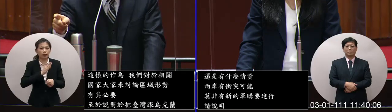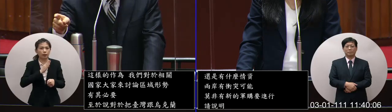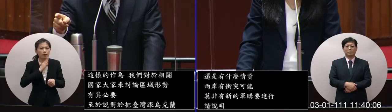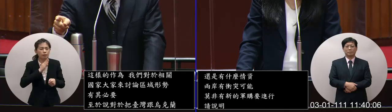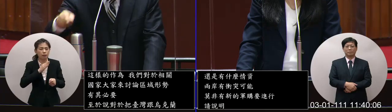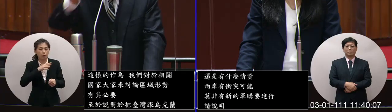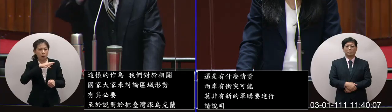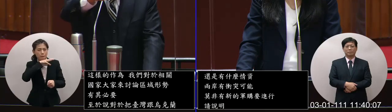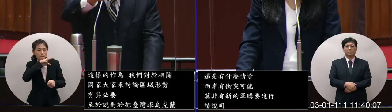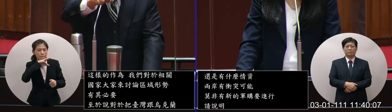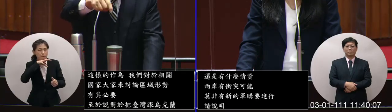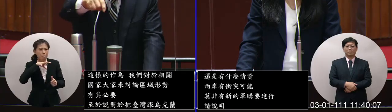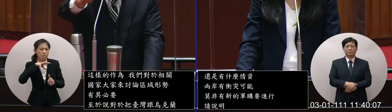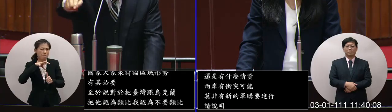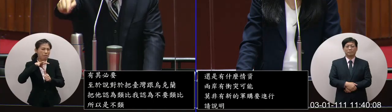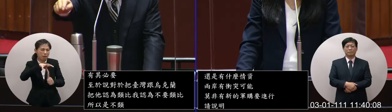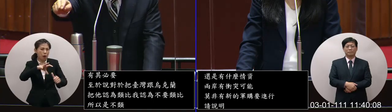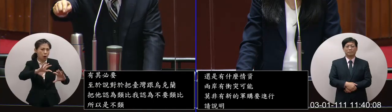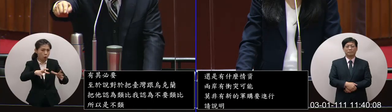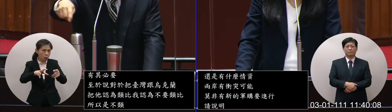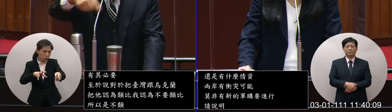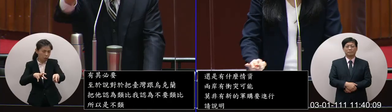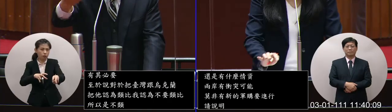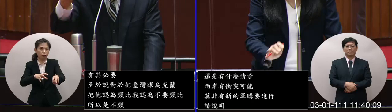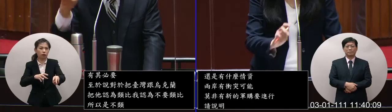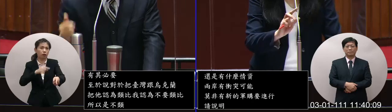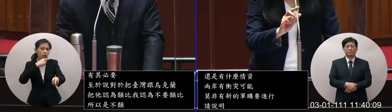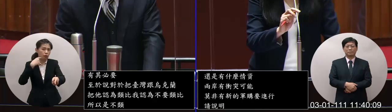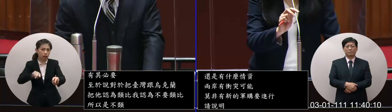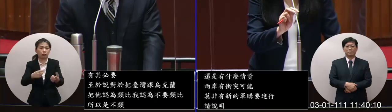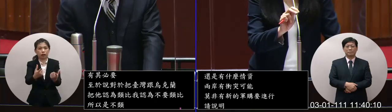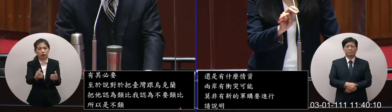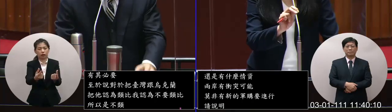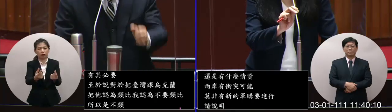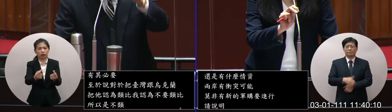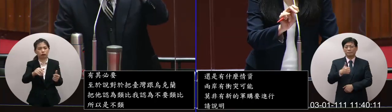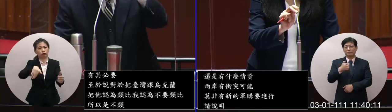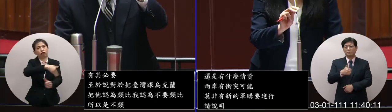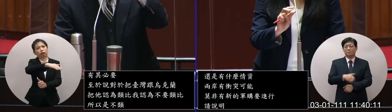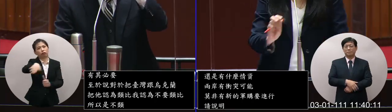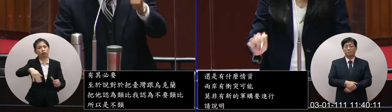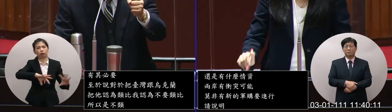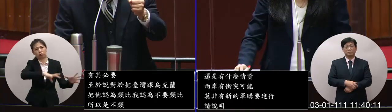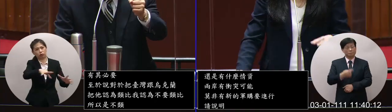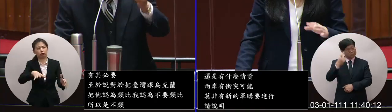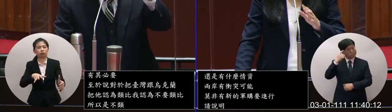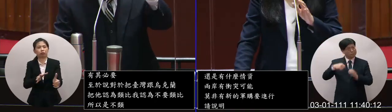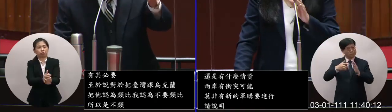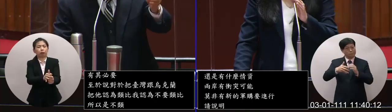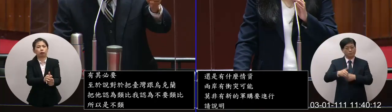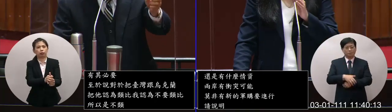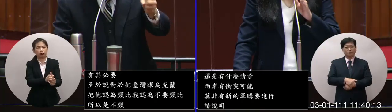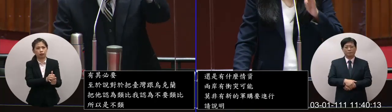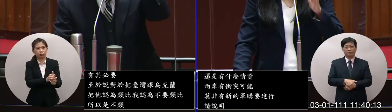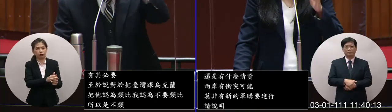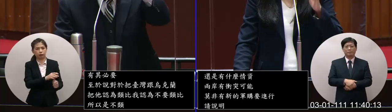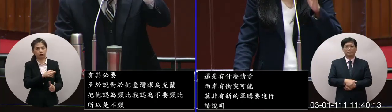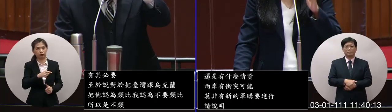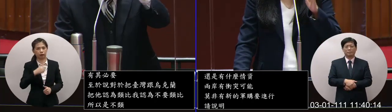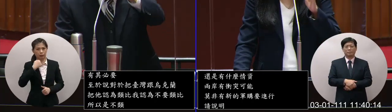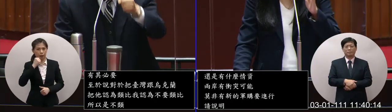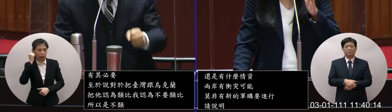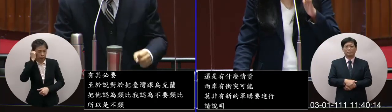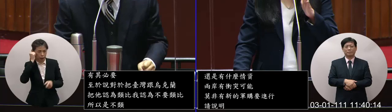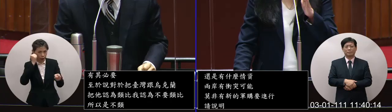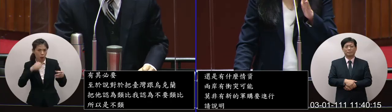独裁者应该汲取像俄罗斯现在陷于孤立， 我 们台湾要汲取团